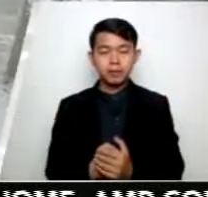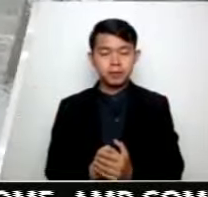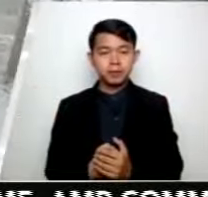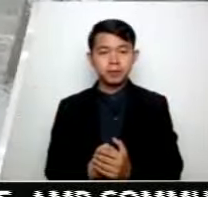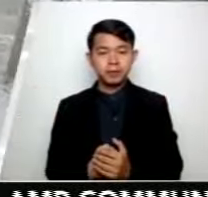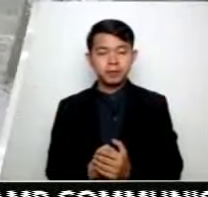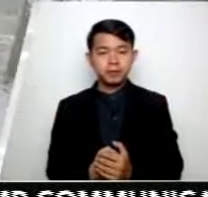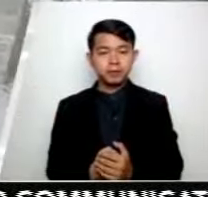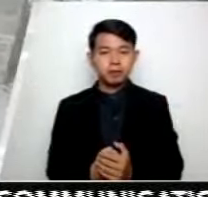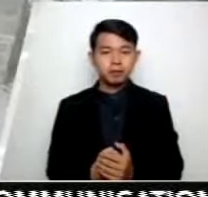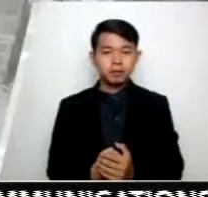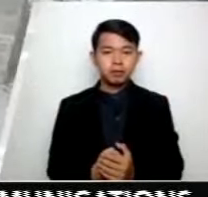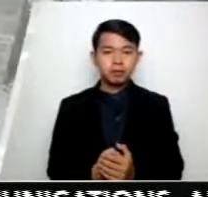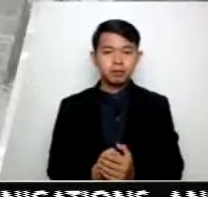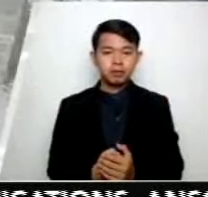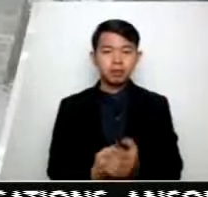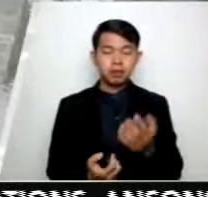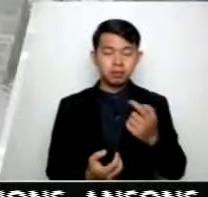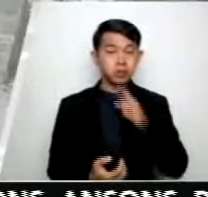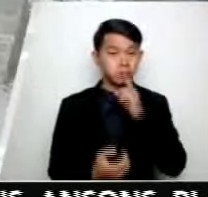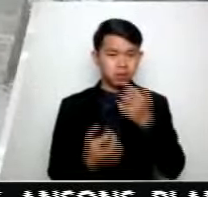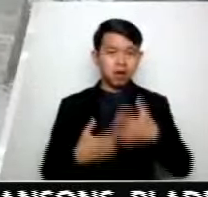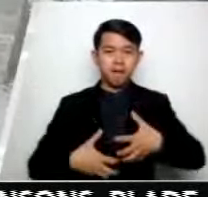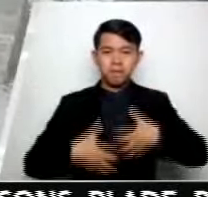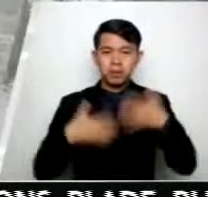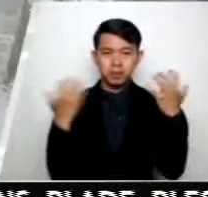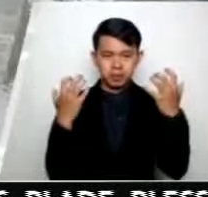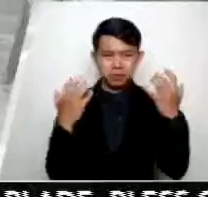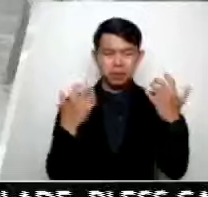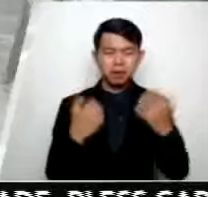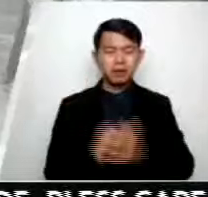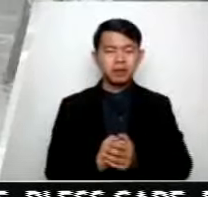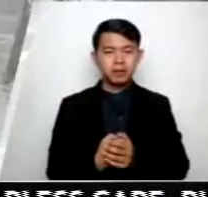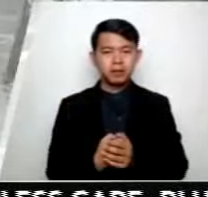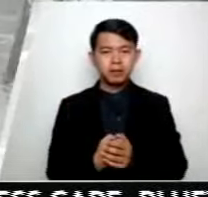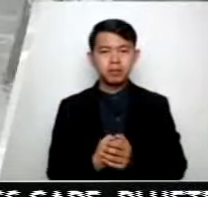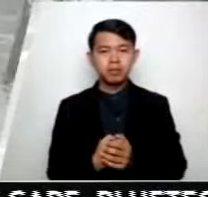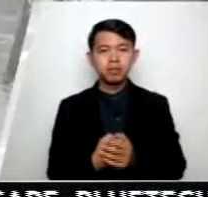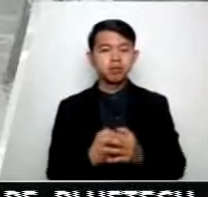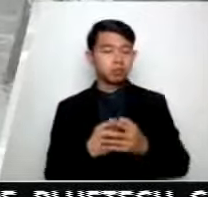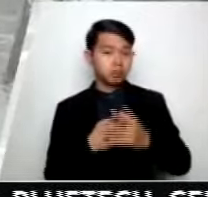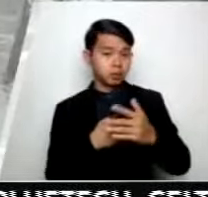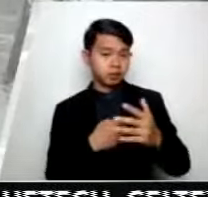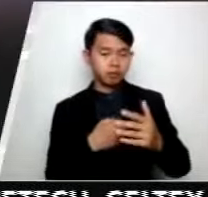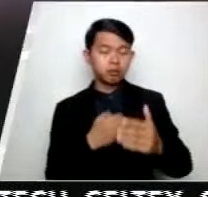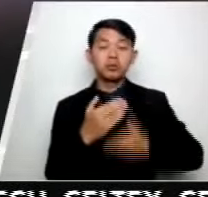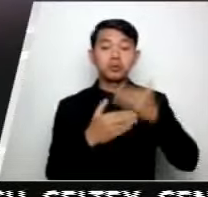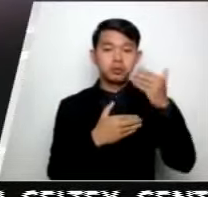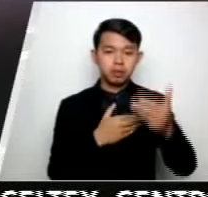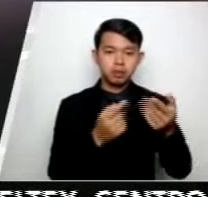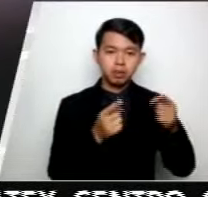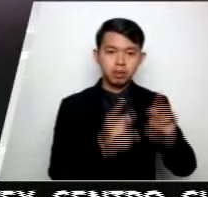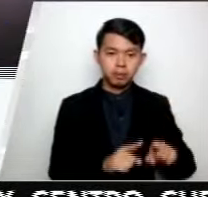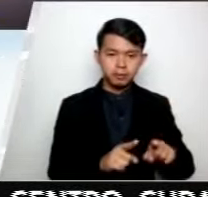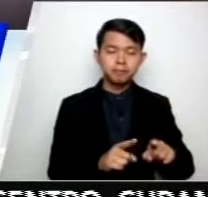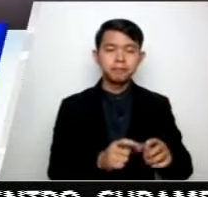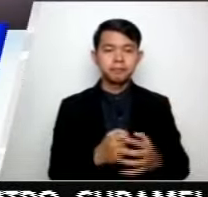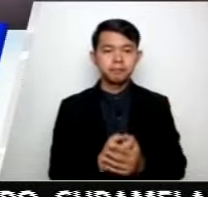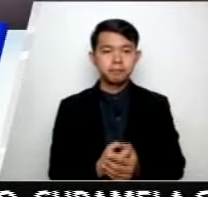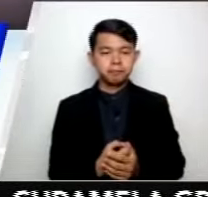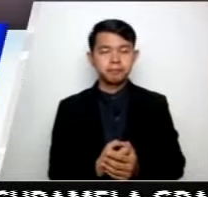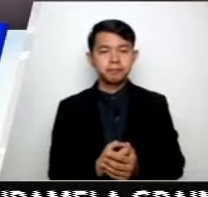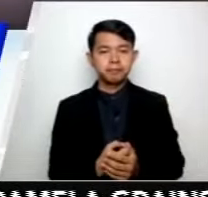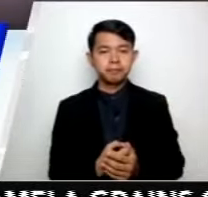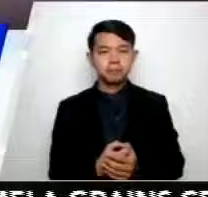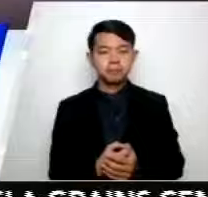i-manage until such time na lumabas silang dalawa para mamiesta. Isinugod sa ospital ang biktima